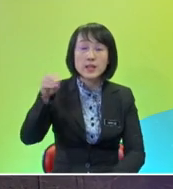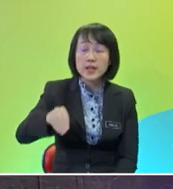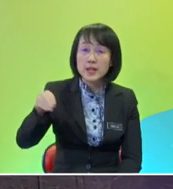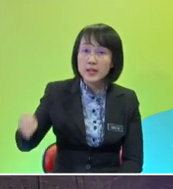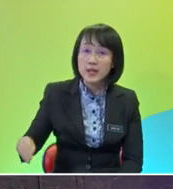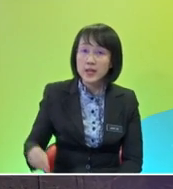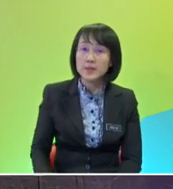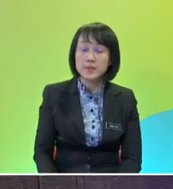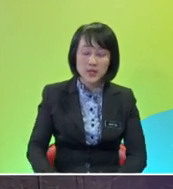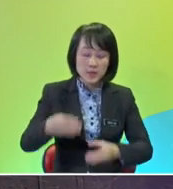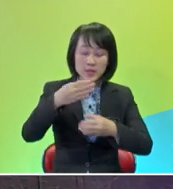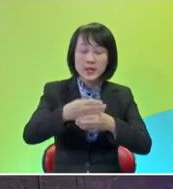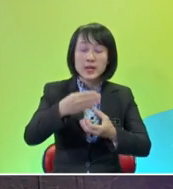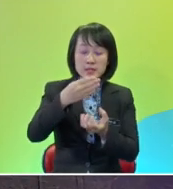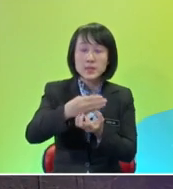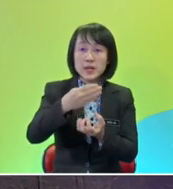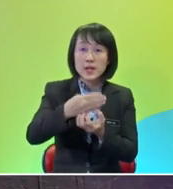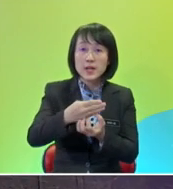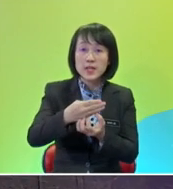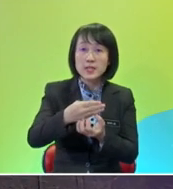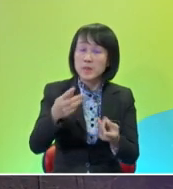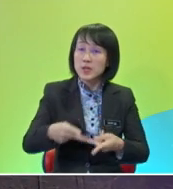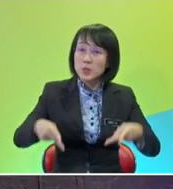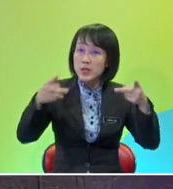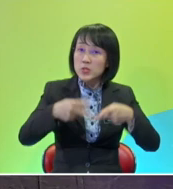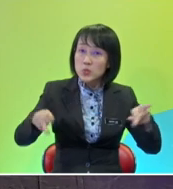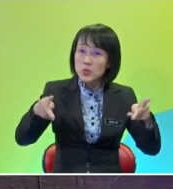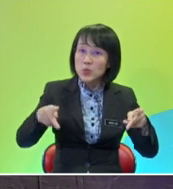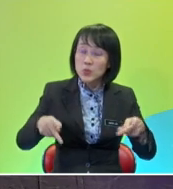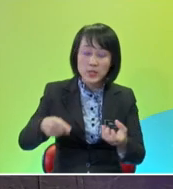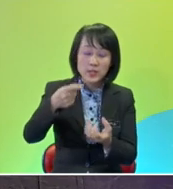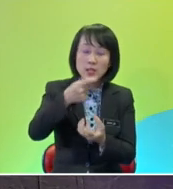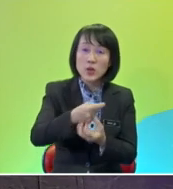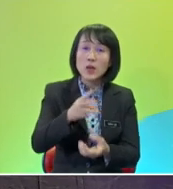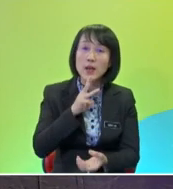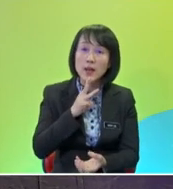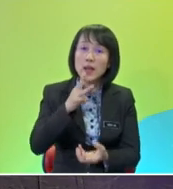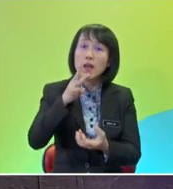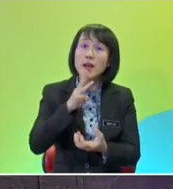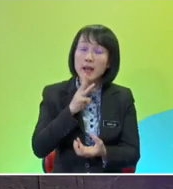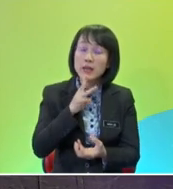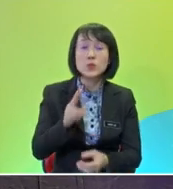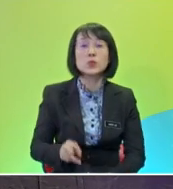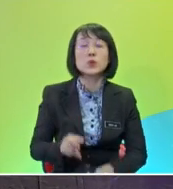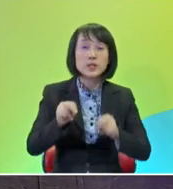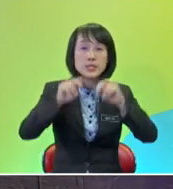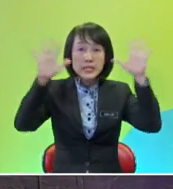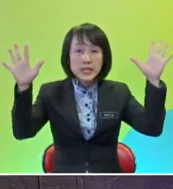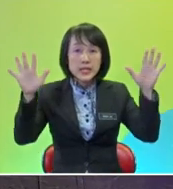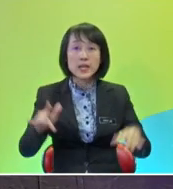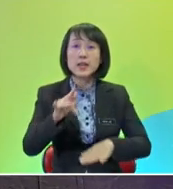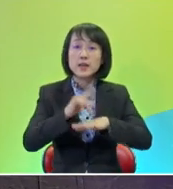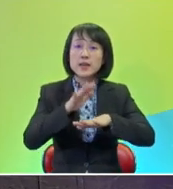biasanya pasu-pasu ni menakung air, airnya jernih. Betul, kita tak nampak sangat, cikgu. Betul. Jadi nyamuk Aedes ni senang